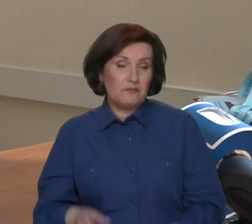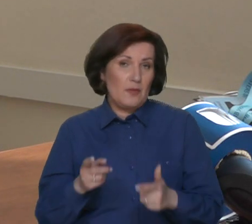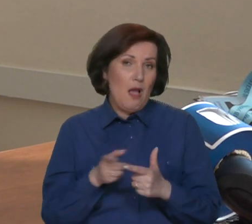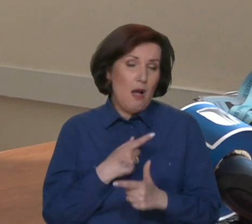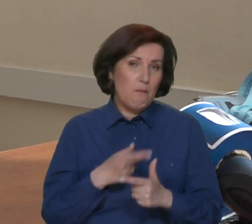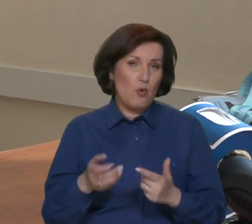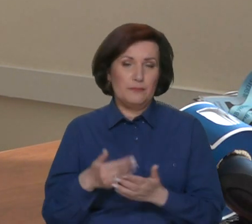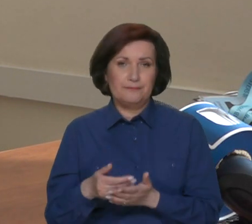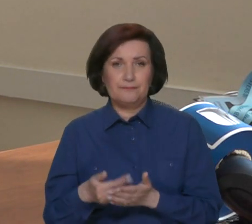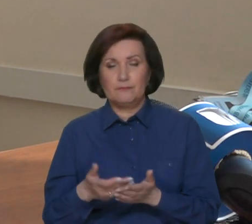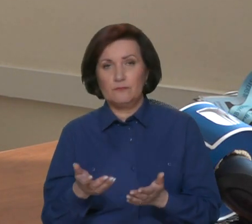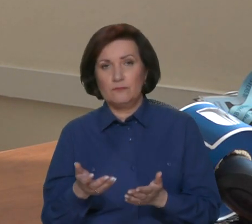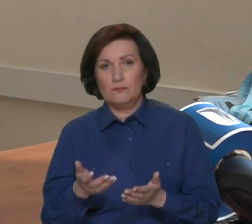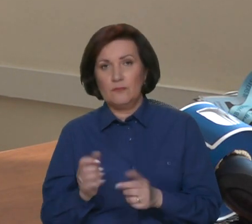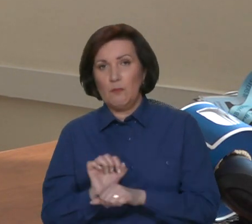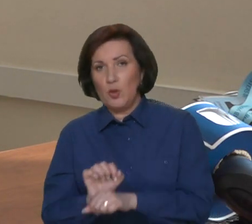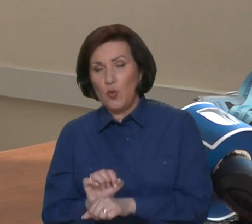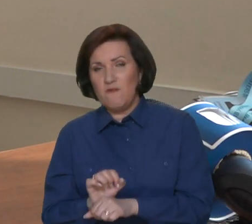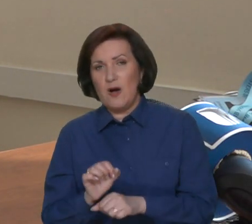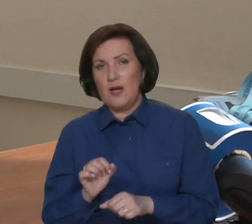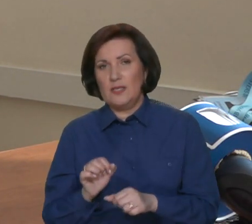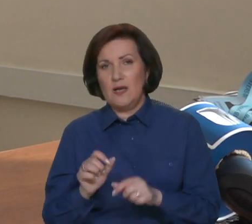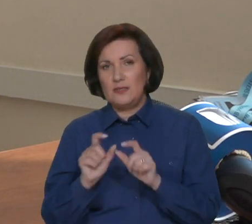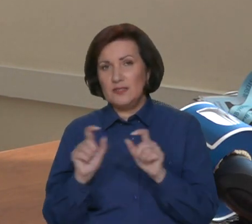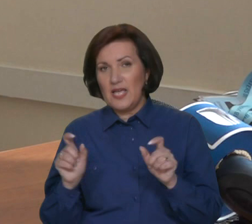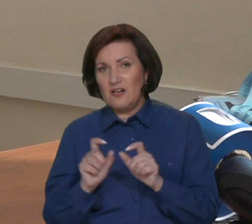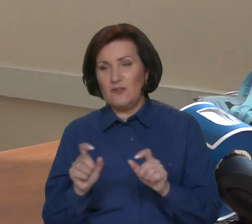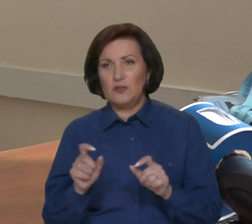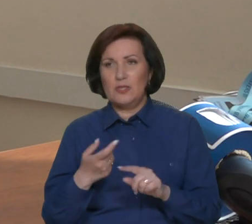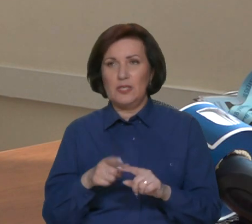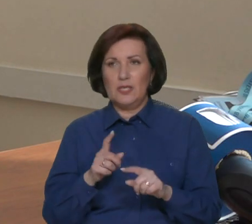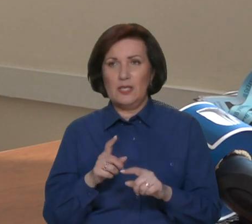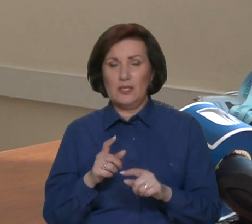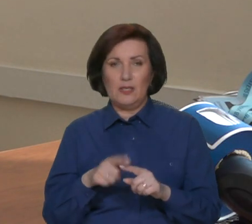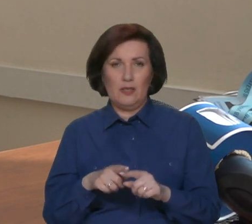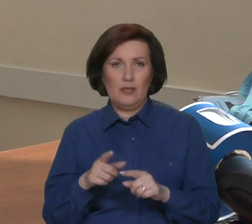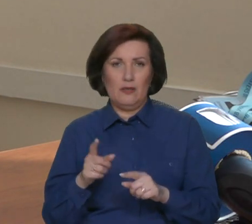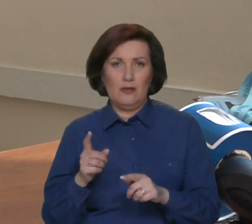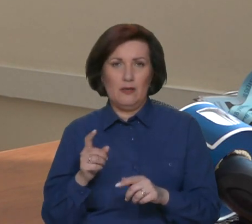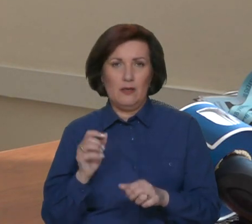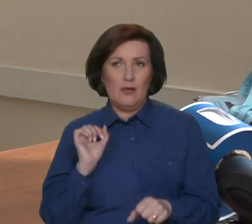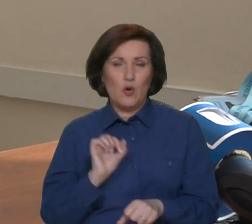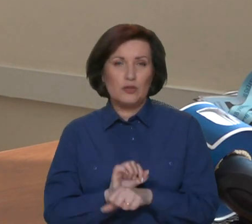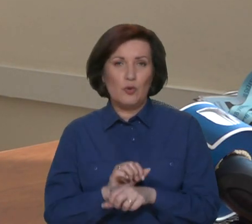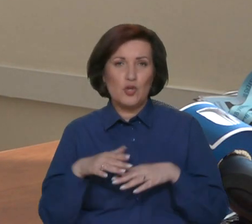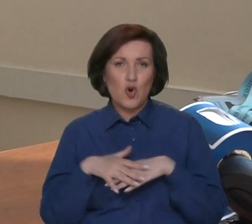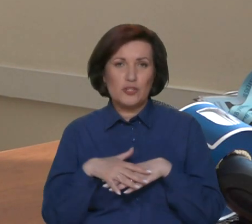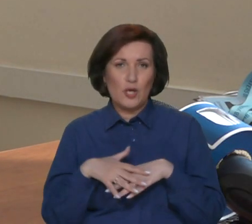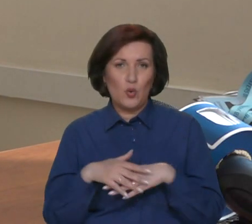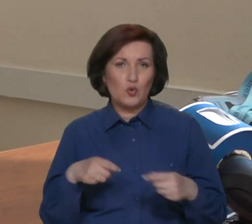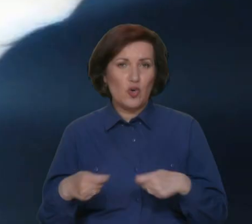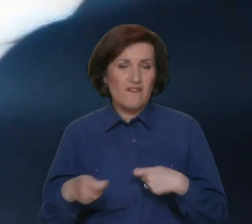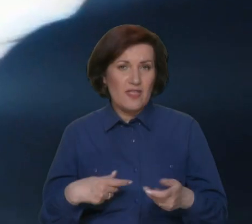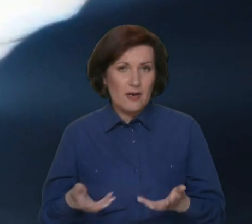там, наприклад, там до блокування певних сервісів еквайрингу, які заблокують вам розрахунків